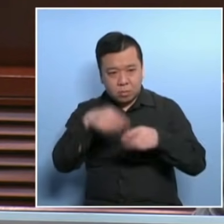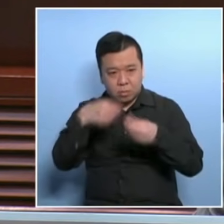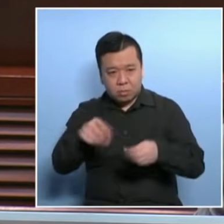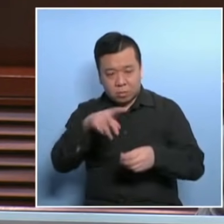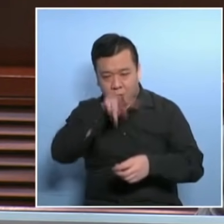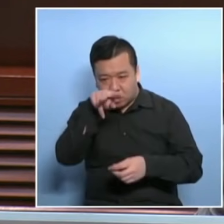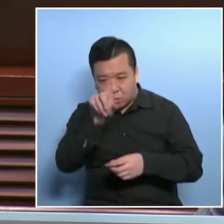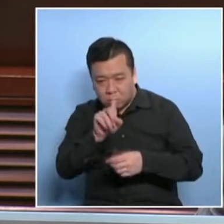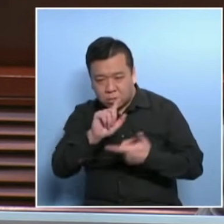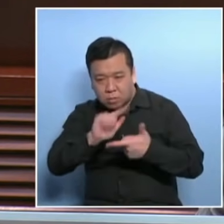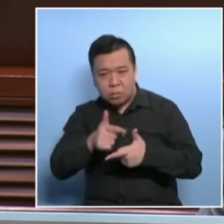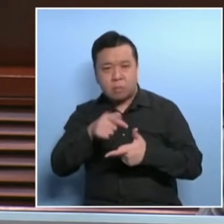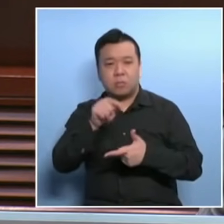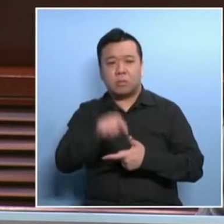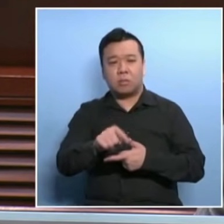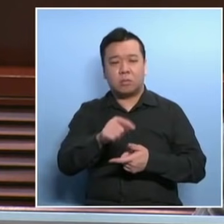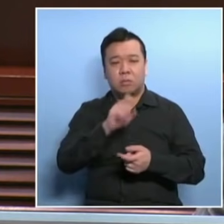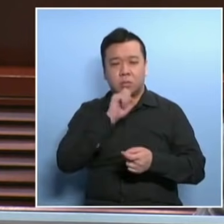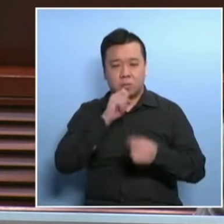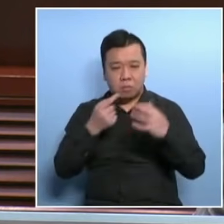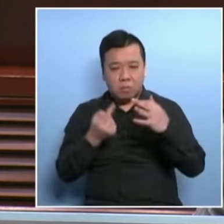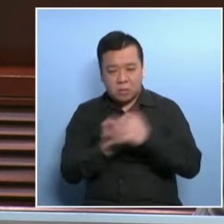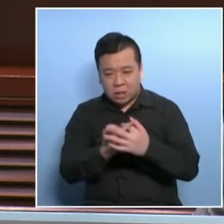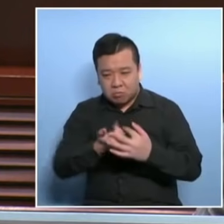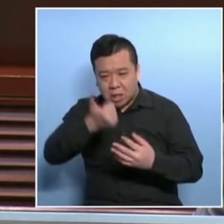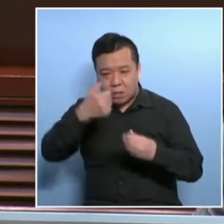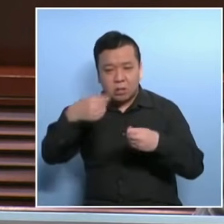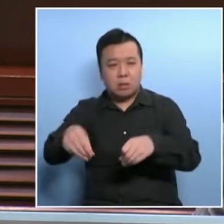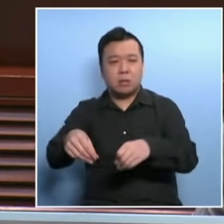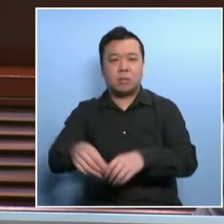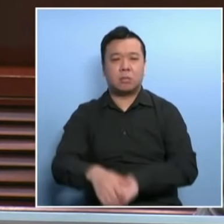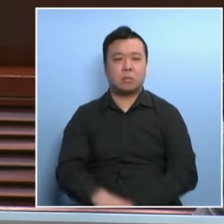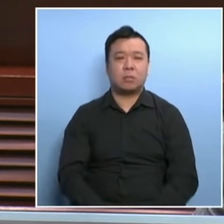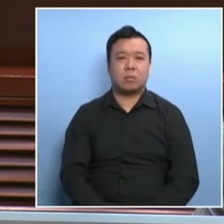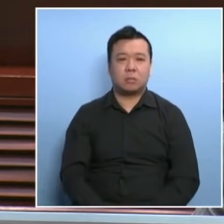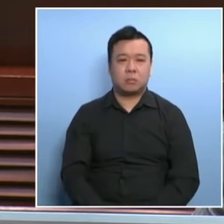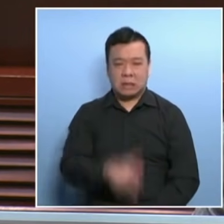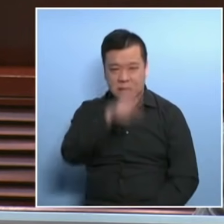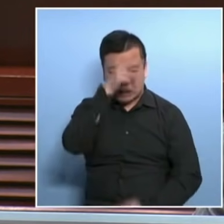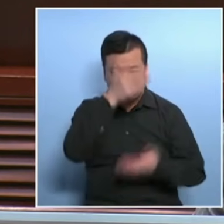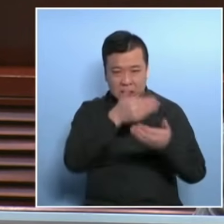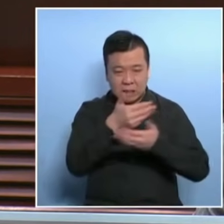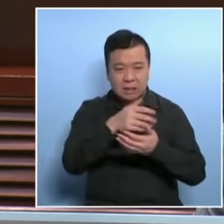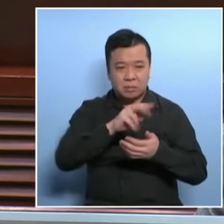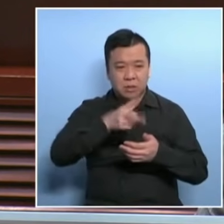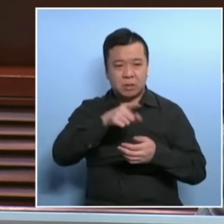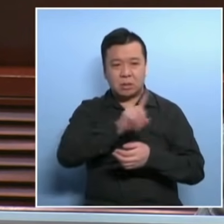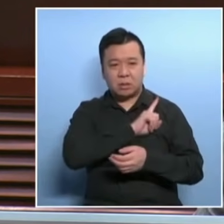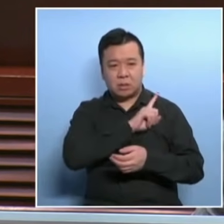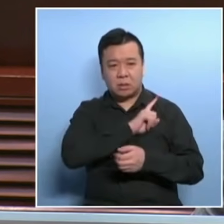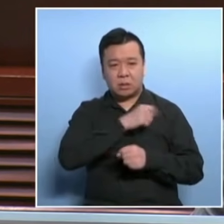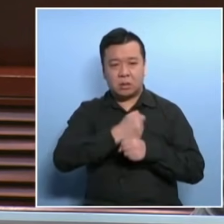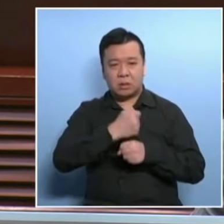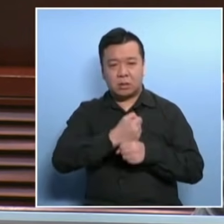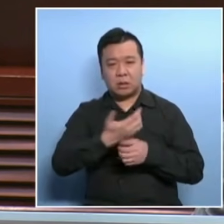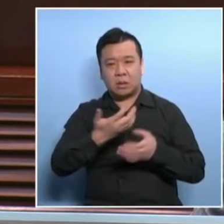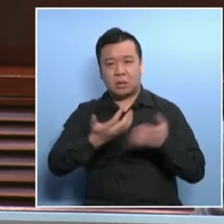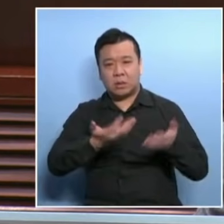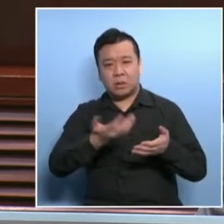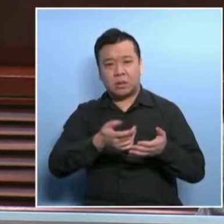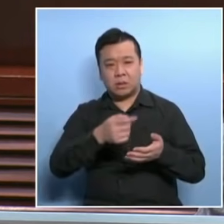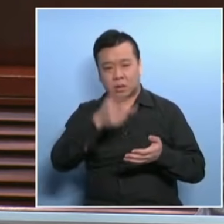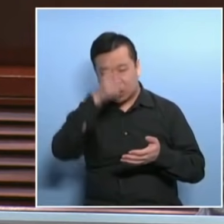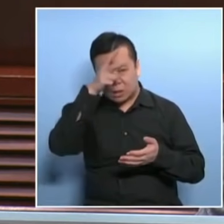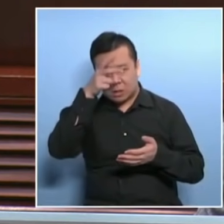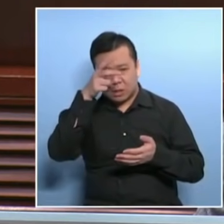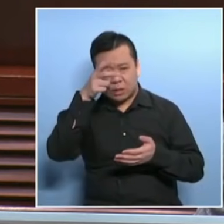麼尋求一個突破。在這裡不要因為政治化了，為了你自己的職位好，為了這個